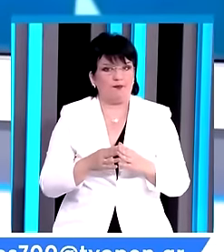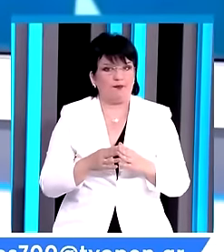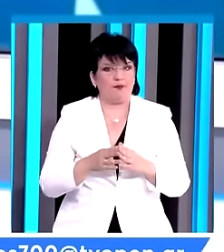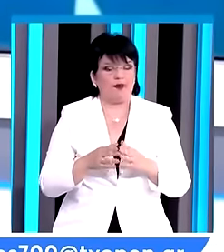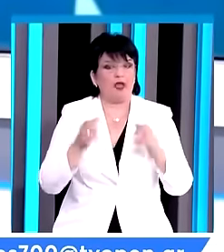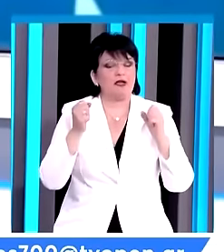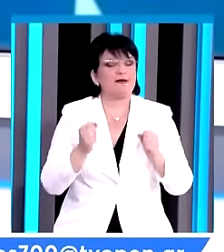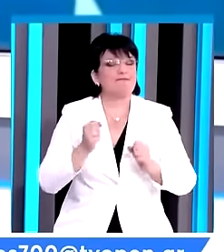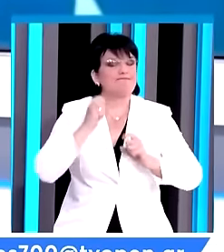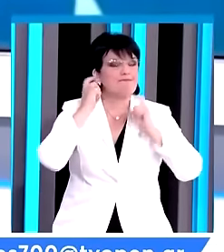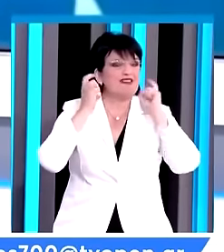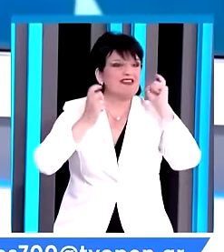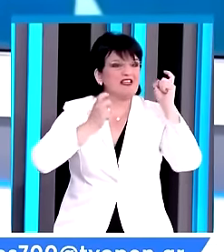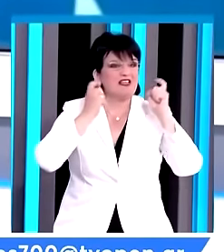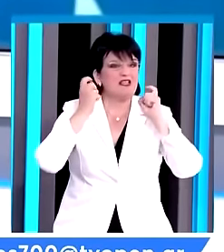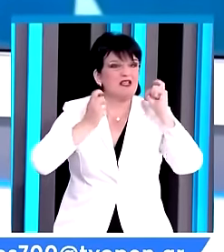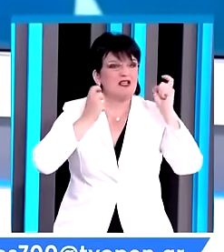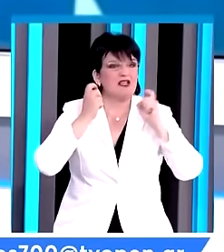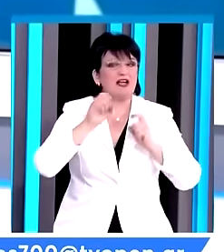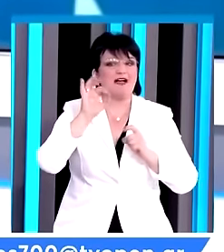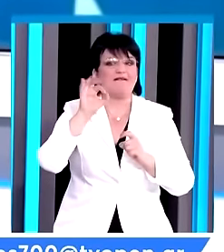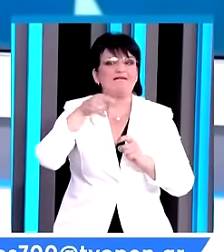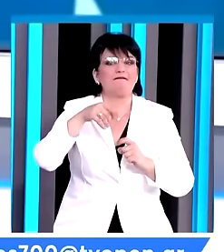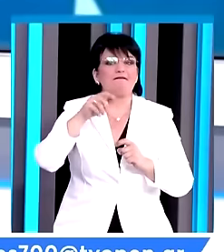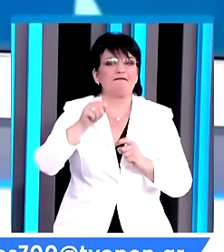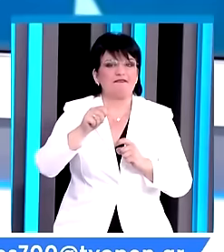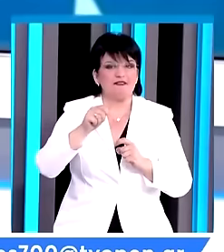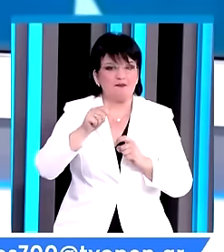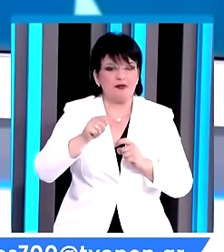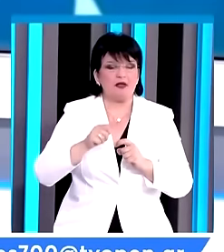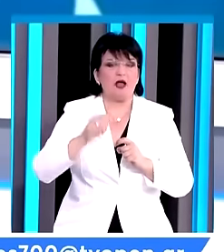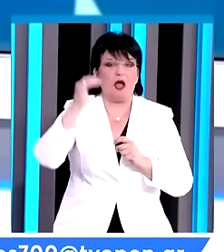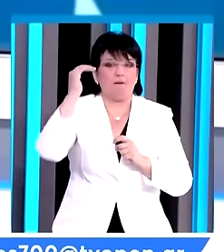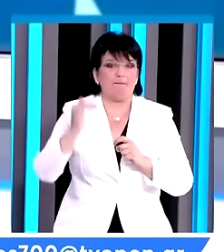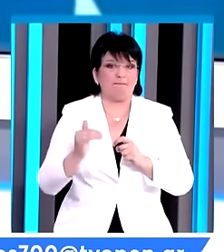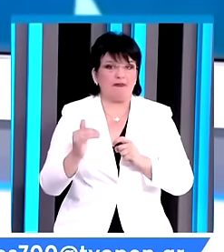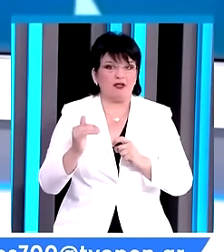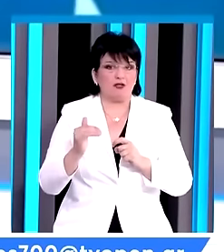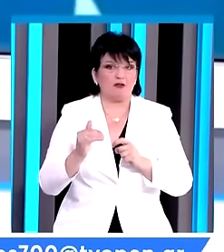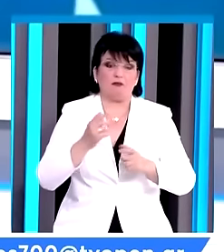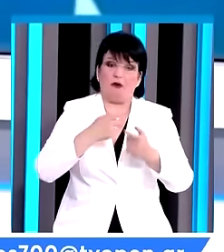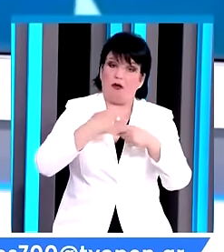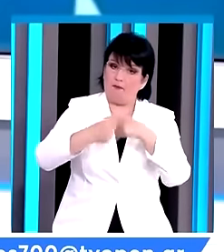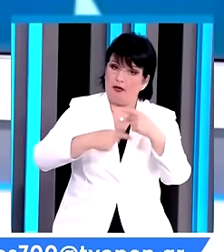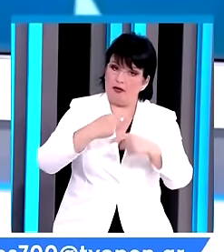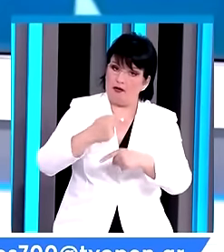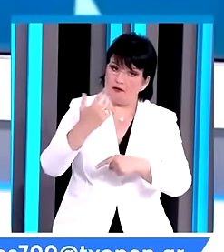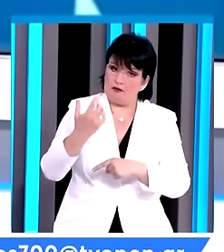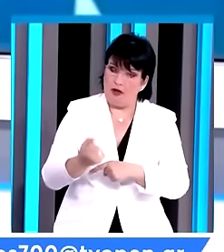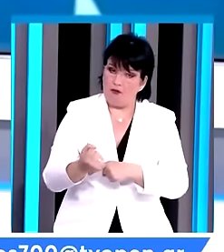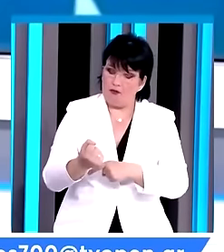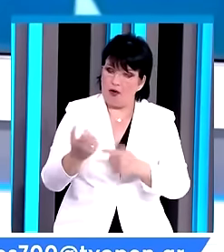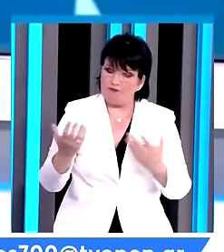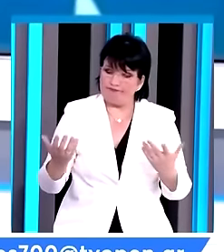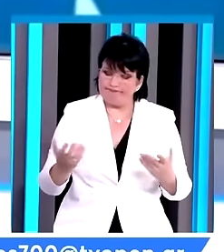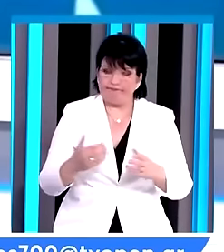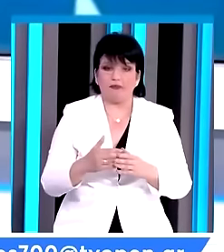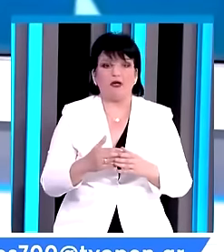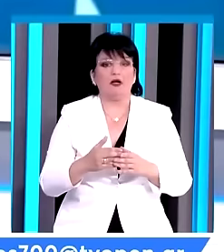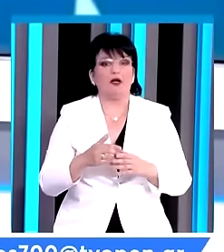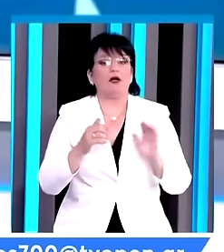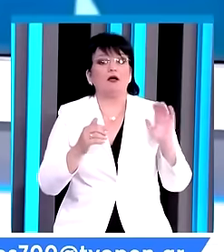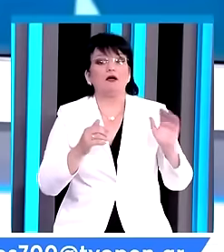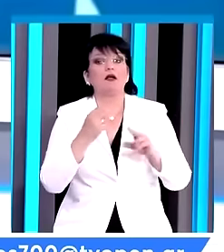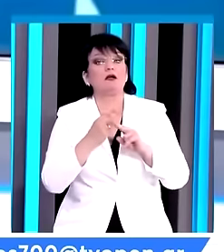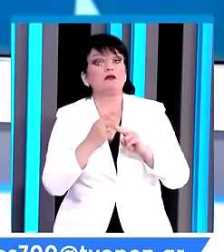βάσιμες υποψίες ότι η μείωση του ΦΠΑ δεν θα περάσει τελικά στον τελικό καταναλωτή. Γιατί έχουμε εμπειρίες και από όλες τις ευρωπαϊκές χώρες που το δοκίμασαν. Αλλά το πιο